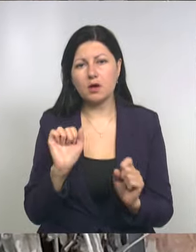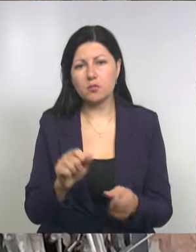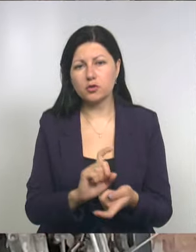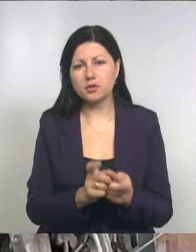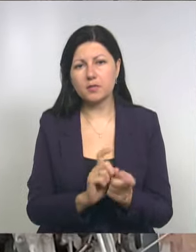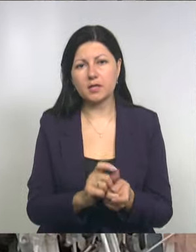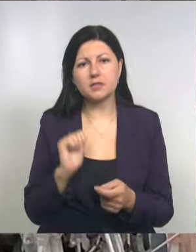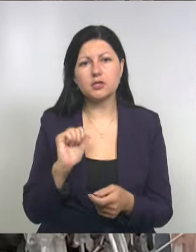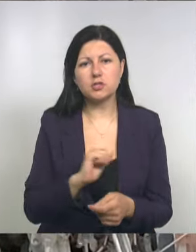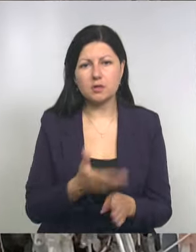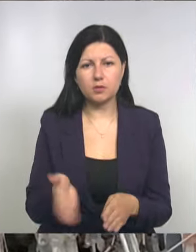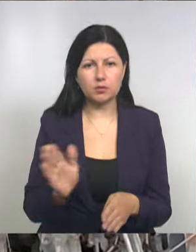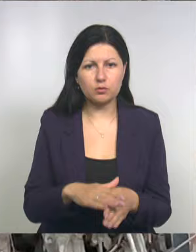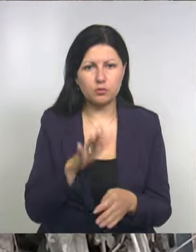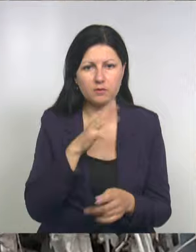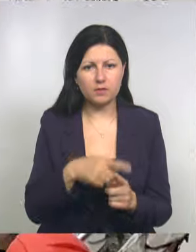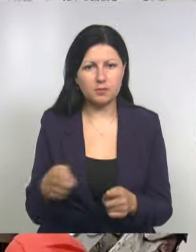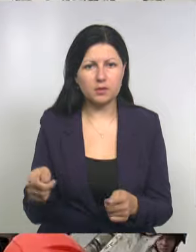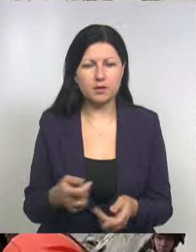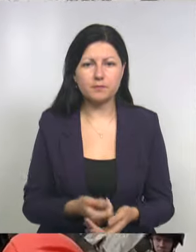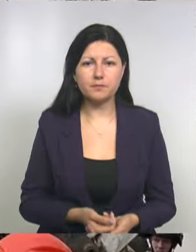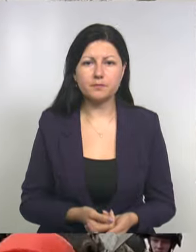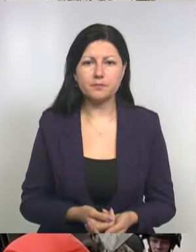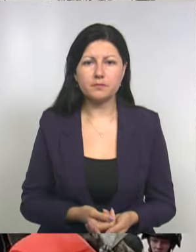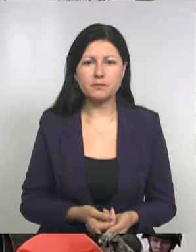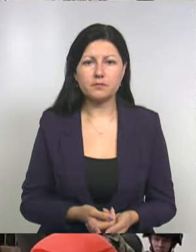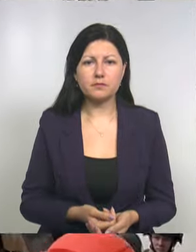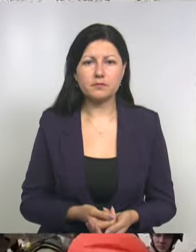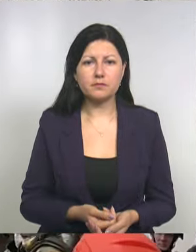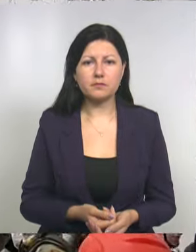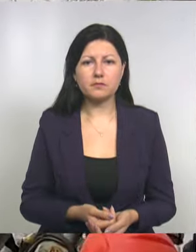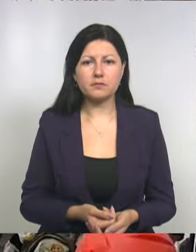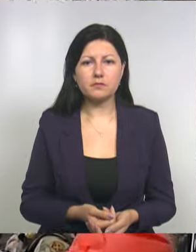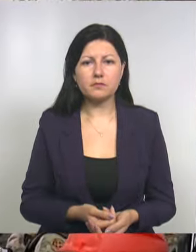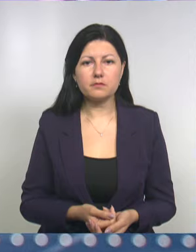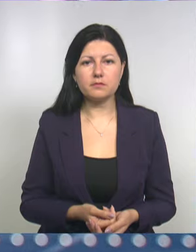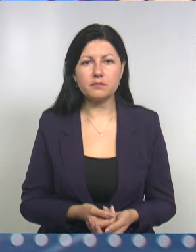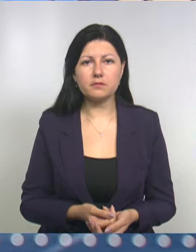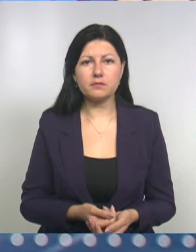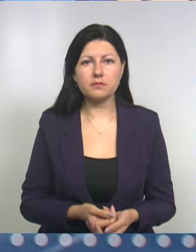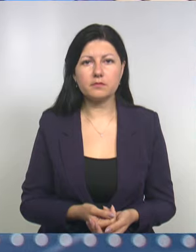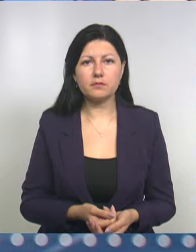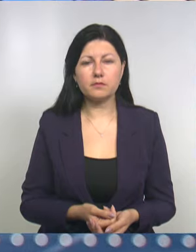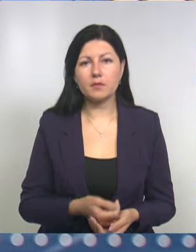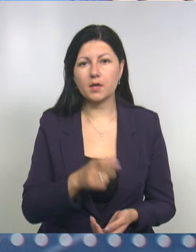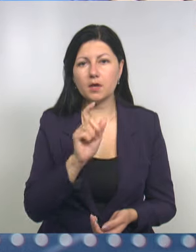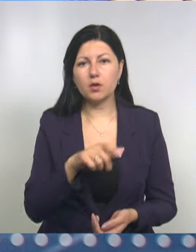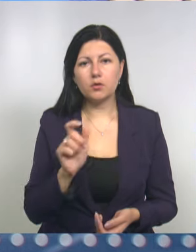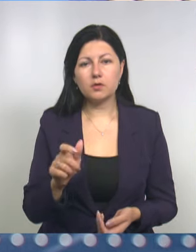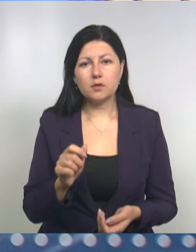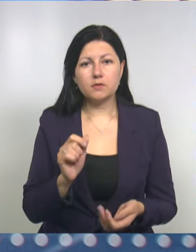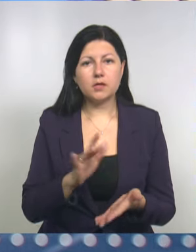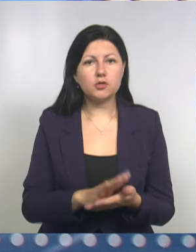преодолеть даже самые трудные времена. Кирилл Мусаев, Эдуард Горелов. Такой день на Мире Белогорья. Людям, в